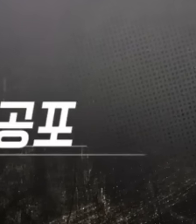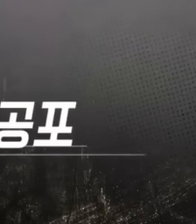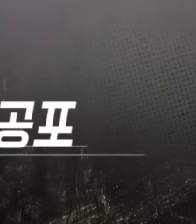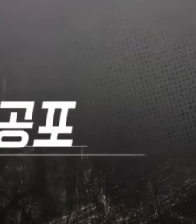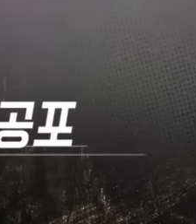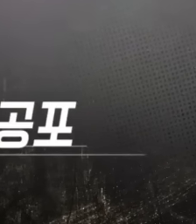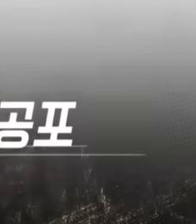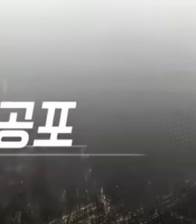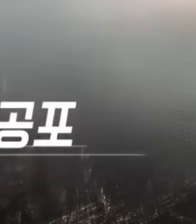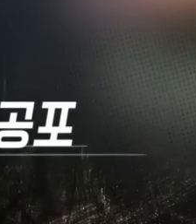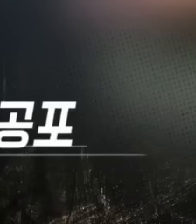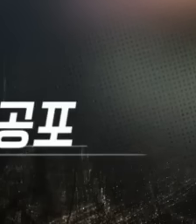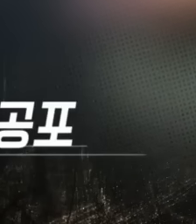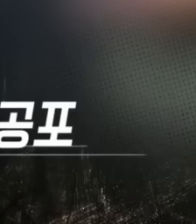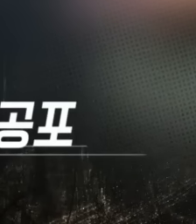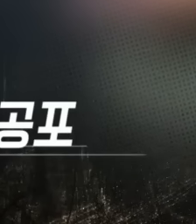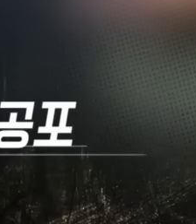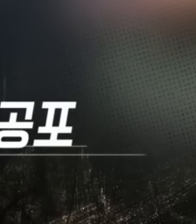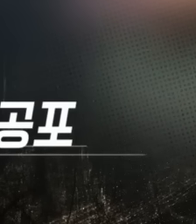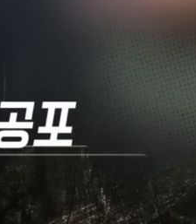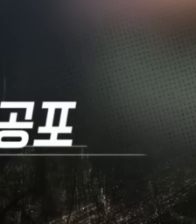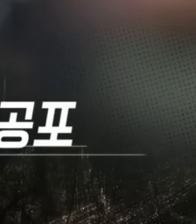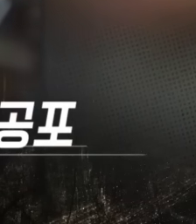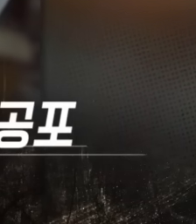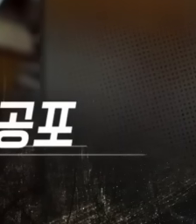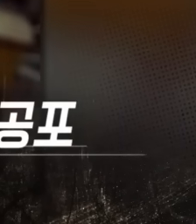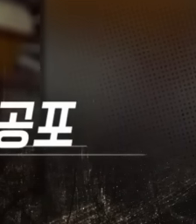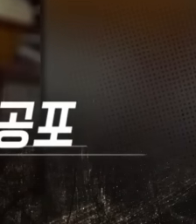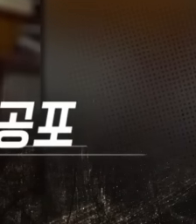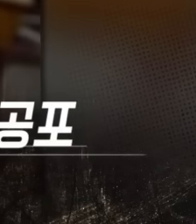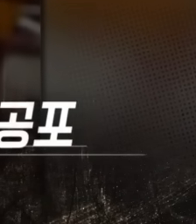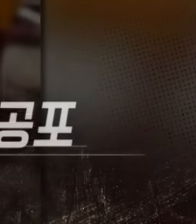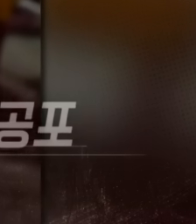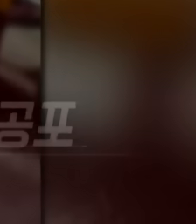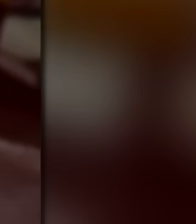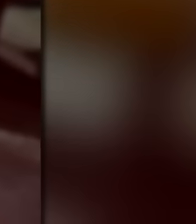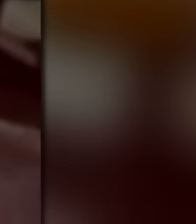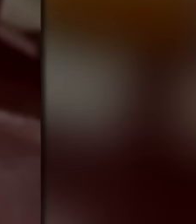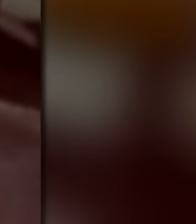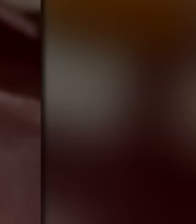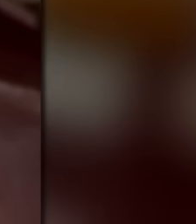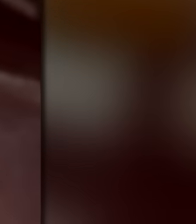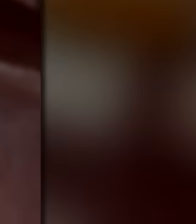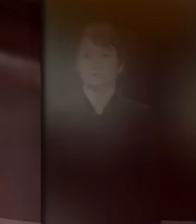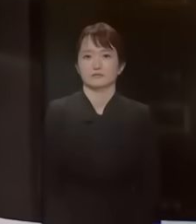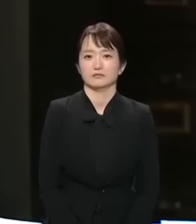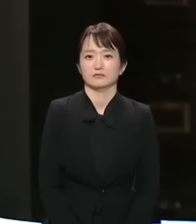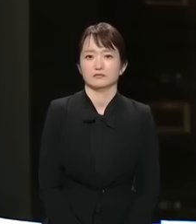있다는 주장입니다. 이들에게 무슨 일이 있었던 건지 알아봅니다.